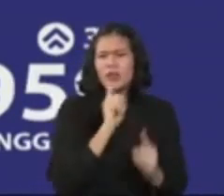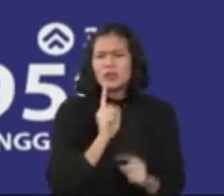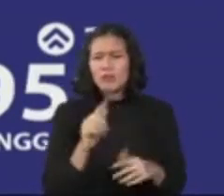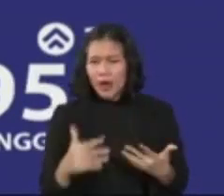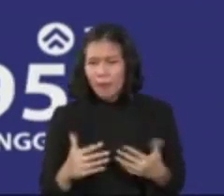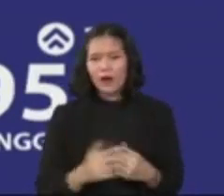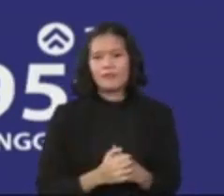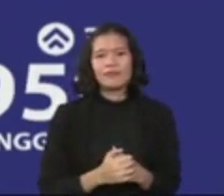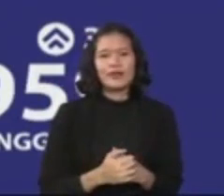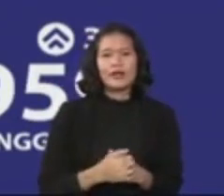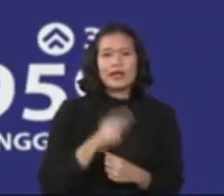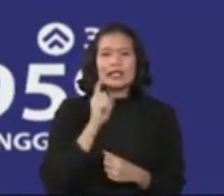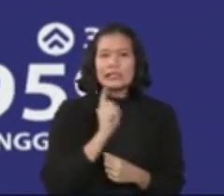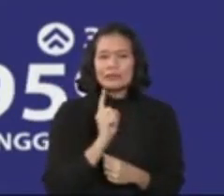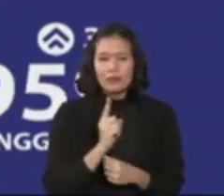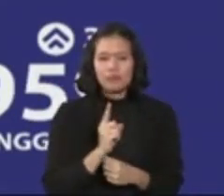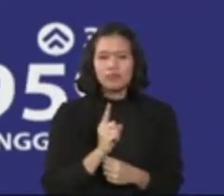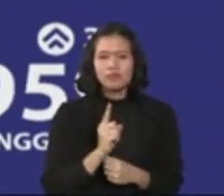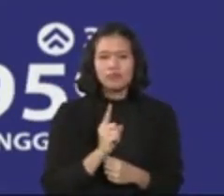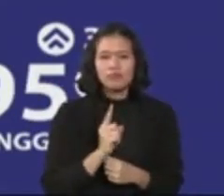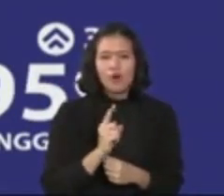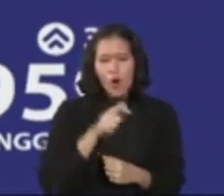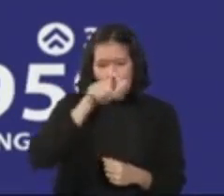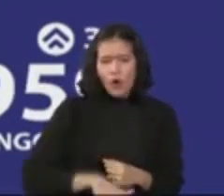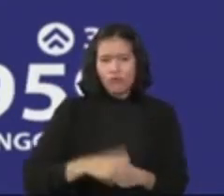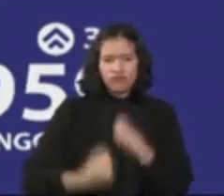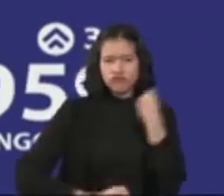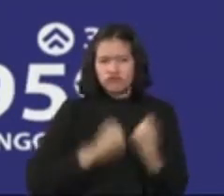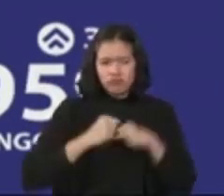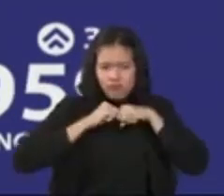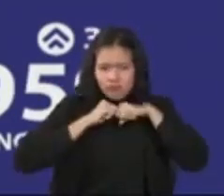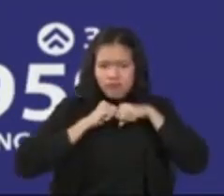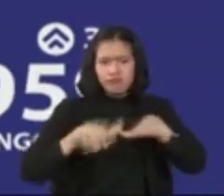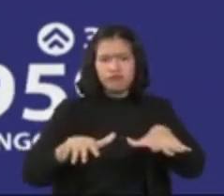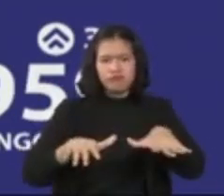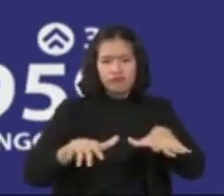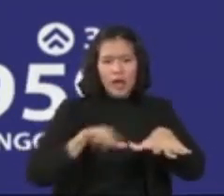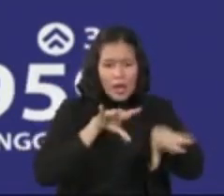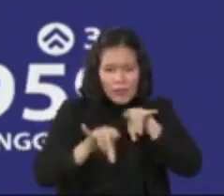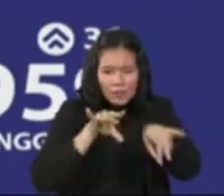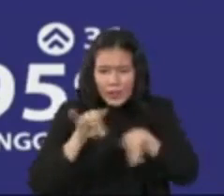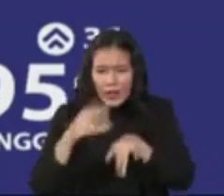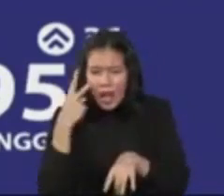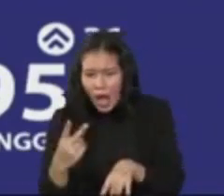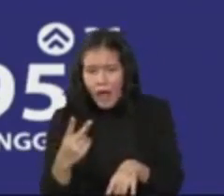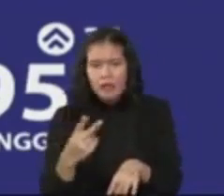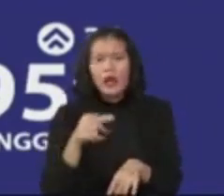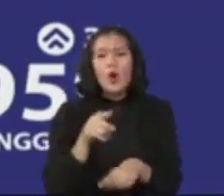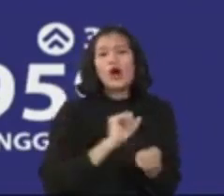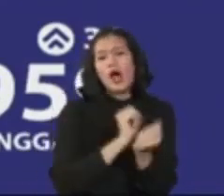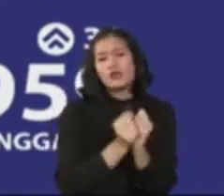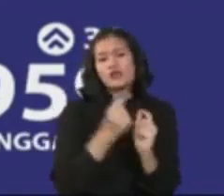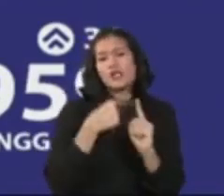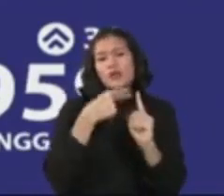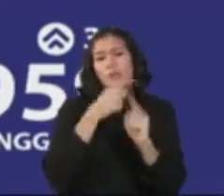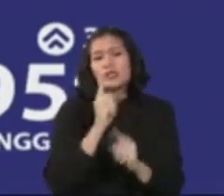karena tracing yang agresif dilakukan, sehingga bisa kita lihat bahwa sebagian besar penambahan kasus